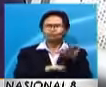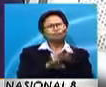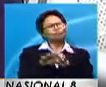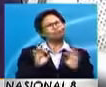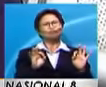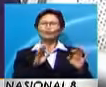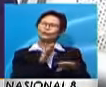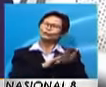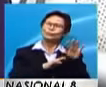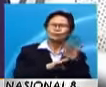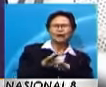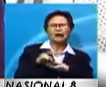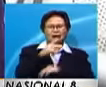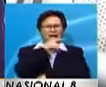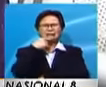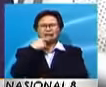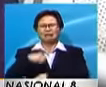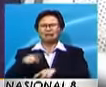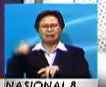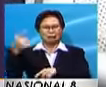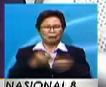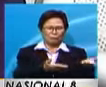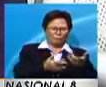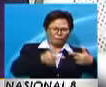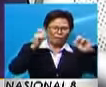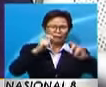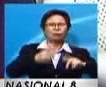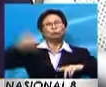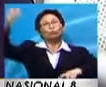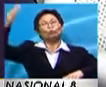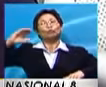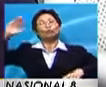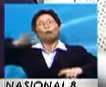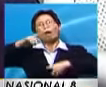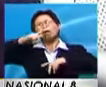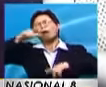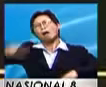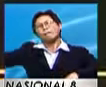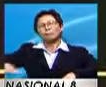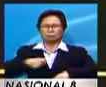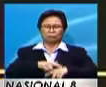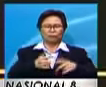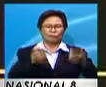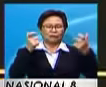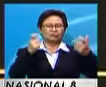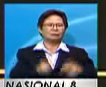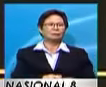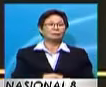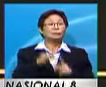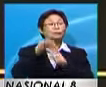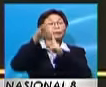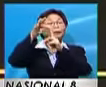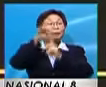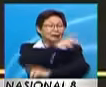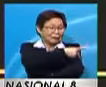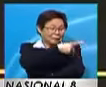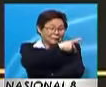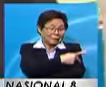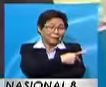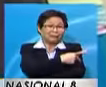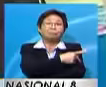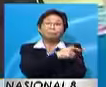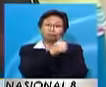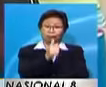Lambung enak dapat rezeki matande cepat sekitar daripada yang sebelum-sebelumnya keistimewaan klinik kesehatan